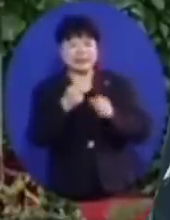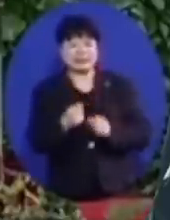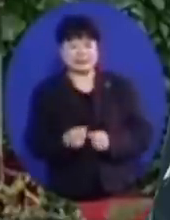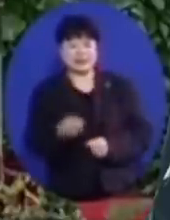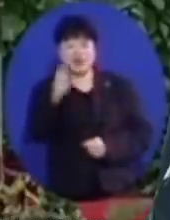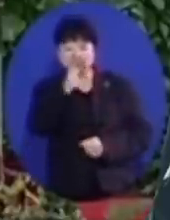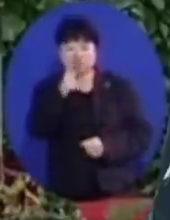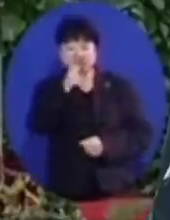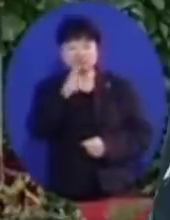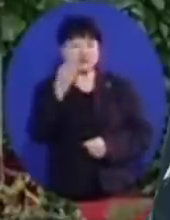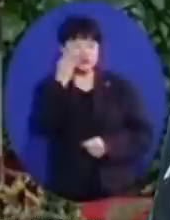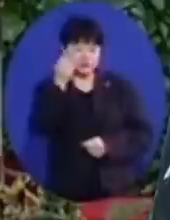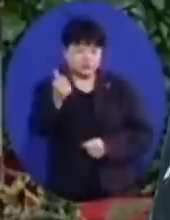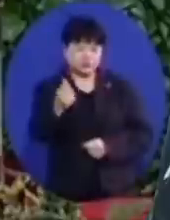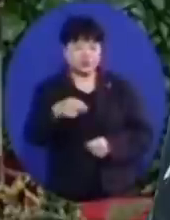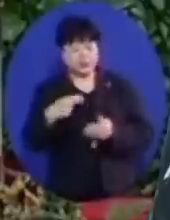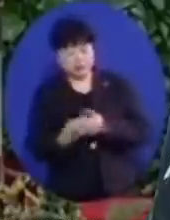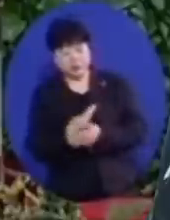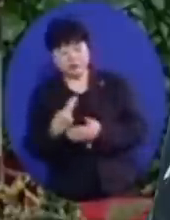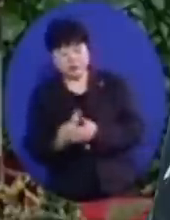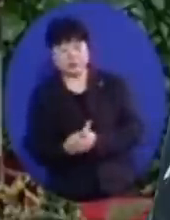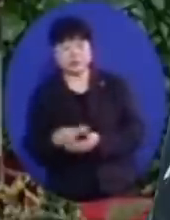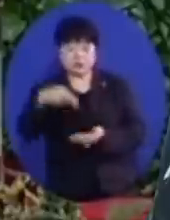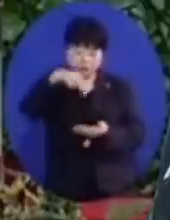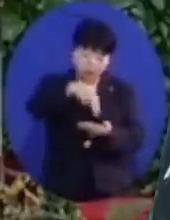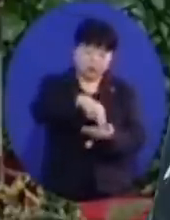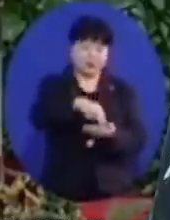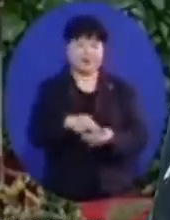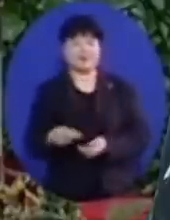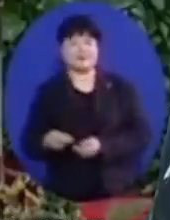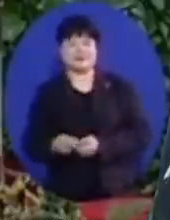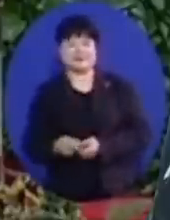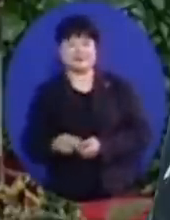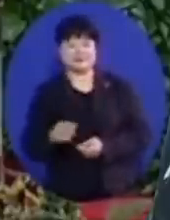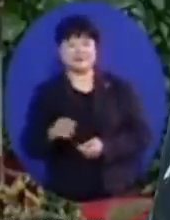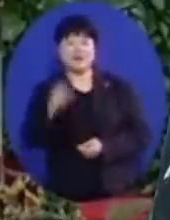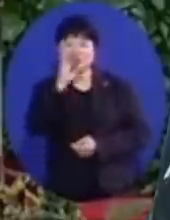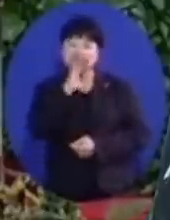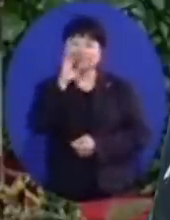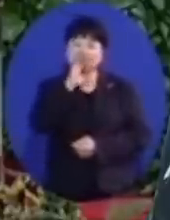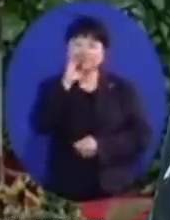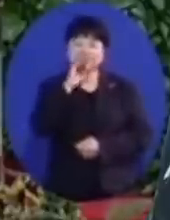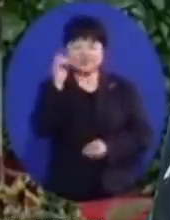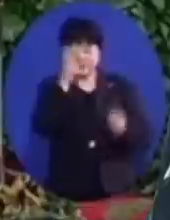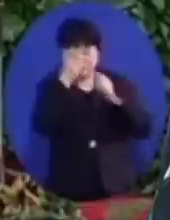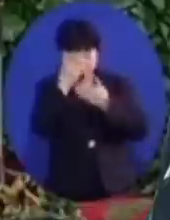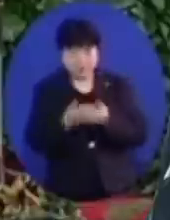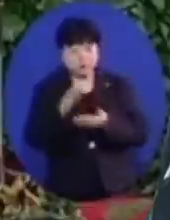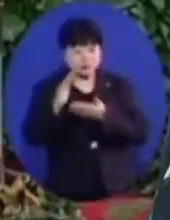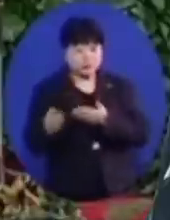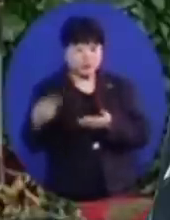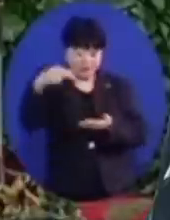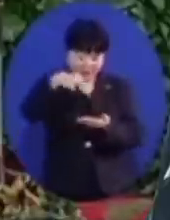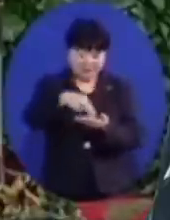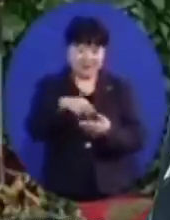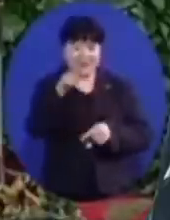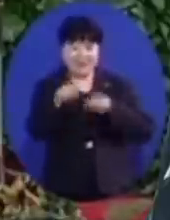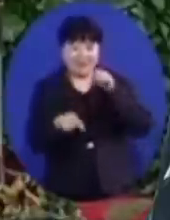수없이 넘어지고 할퀴고 상처를 입고 난 다음에 일어나서